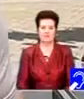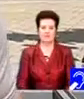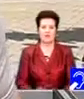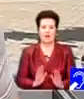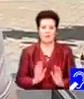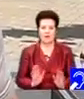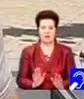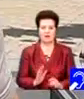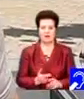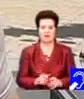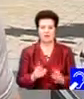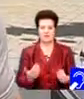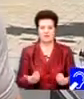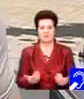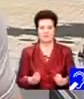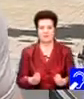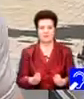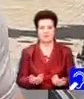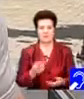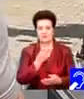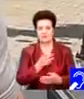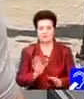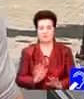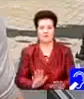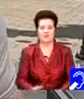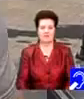măcar că mai șanse nu se prevede.